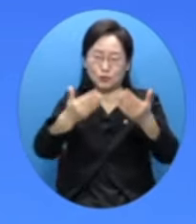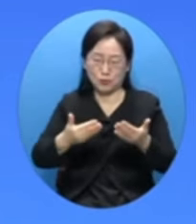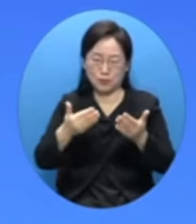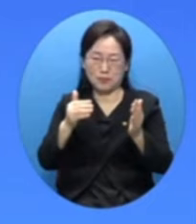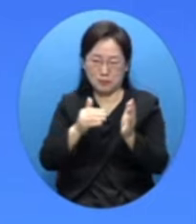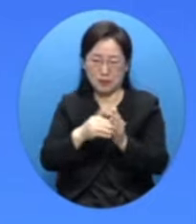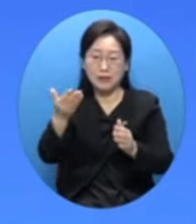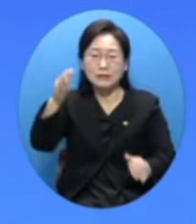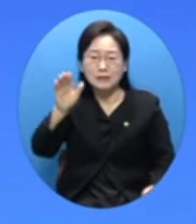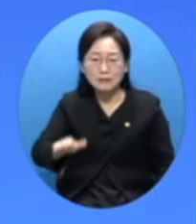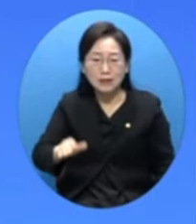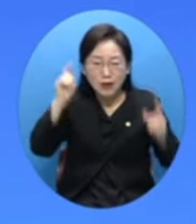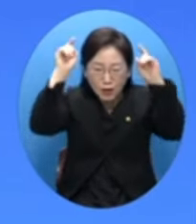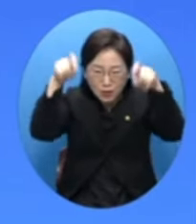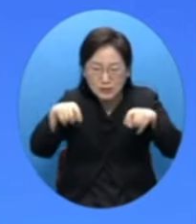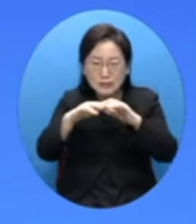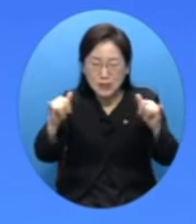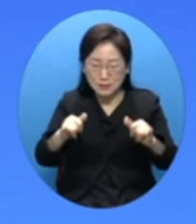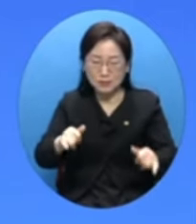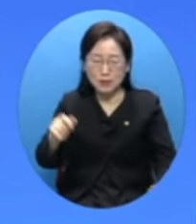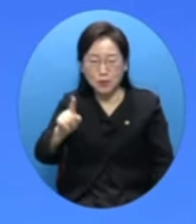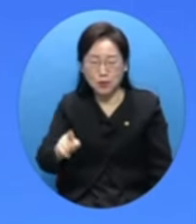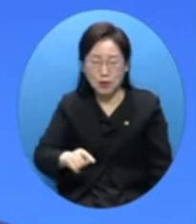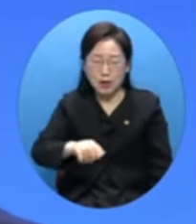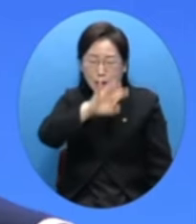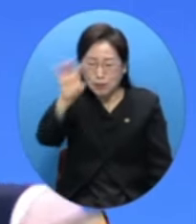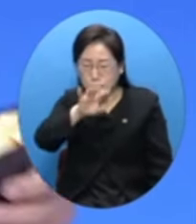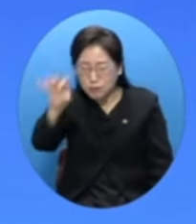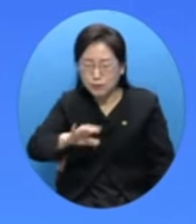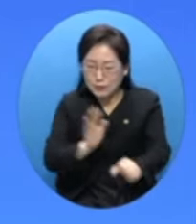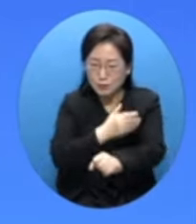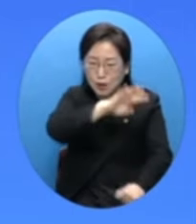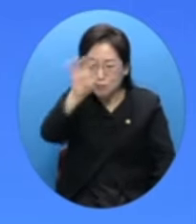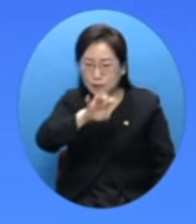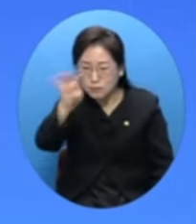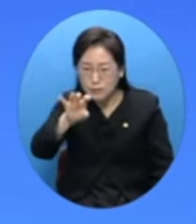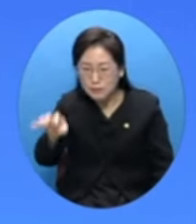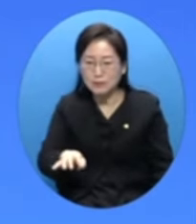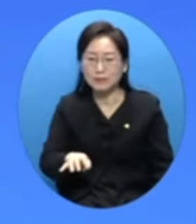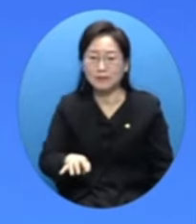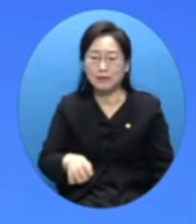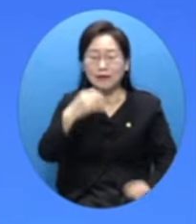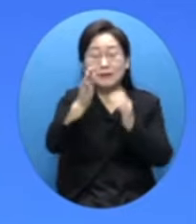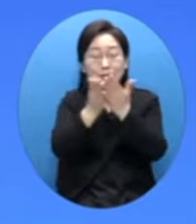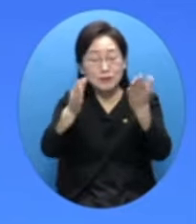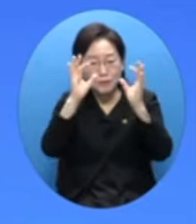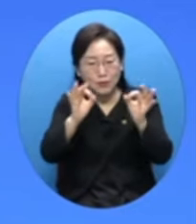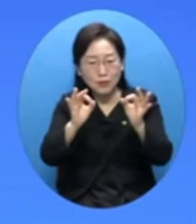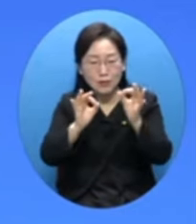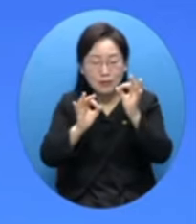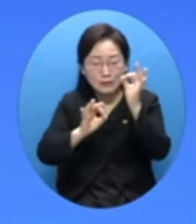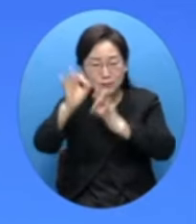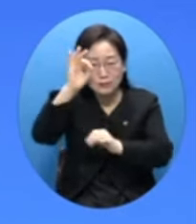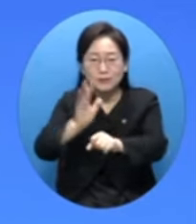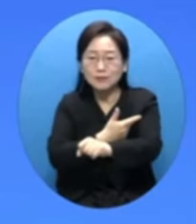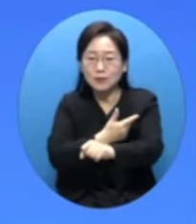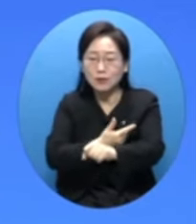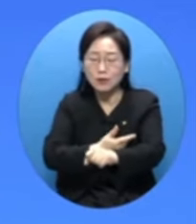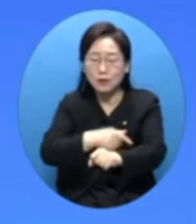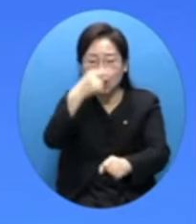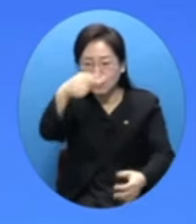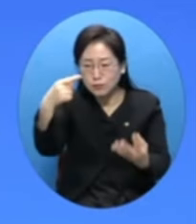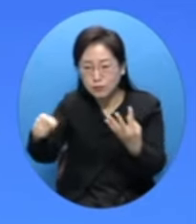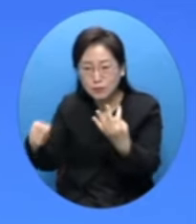자꾸 그 잘못을 또 반복하고 또 반복합니다. 성경의 모든 인간의 실수와 잘못 그러한 문제점을 다